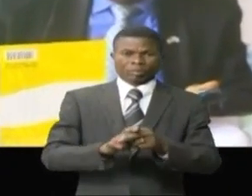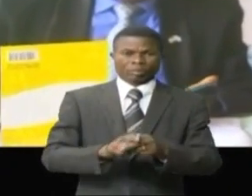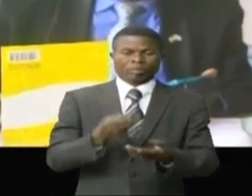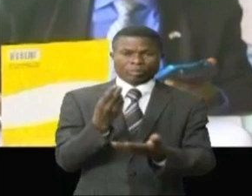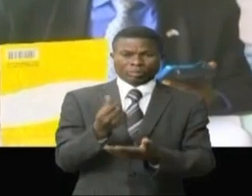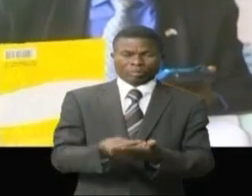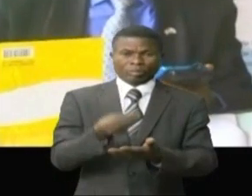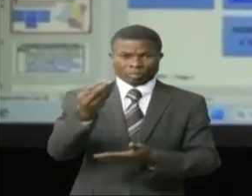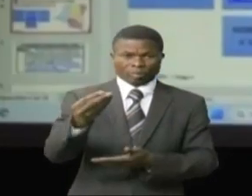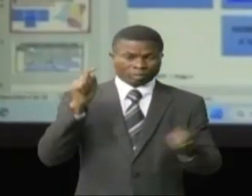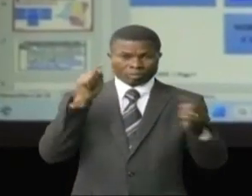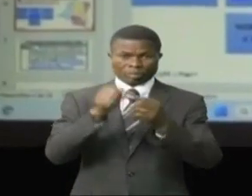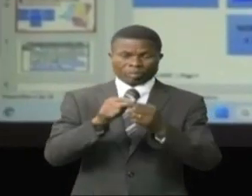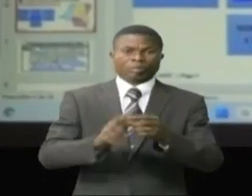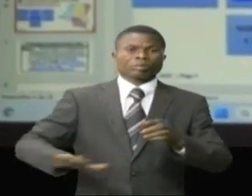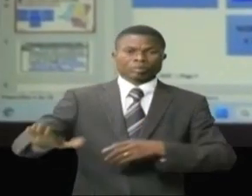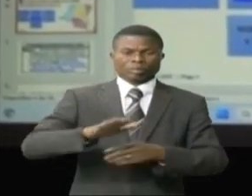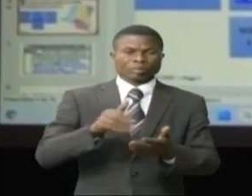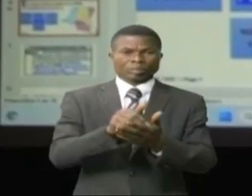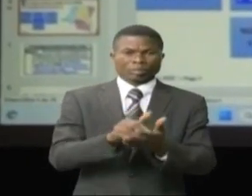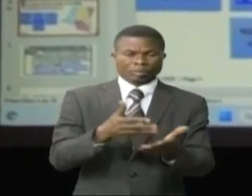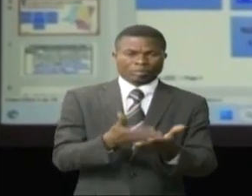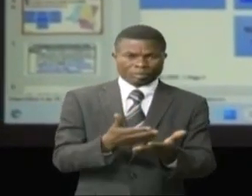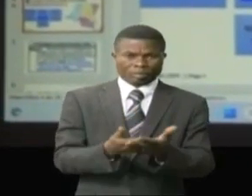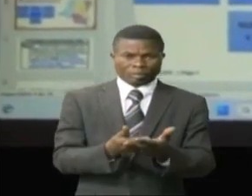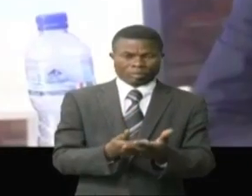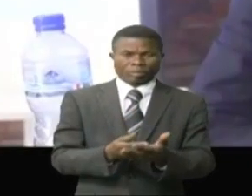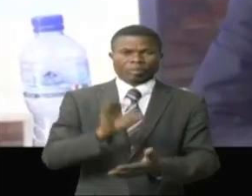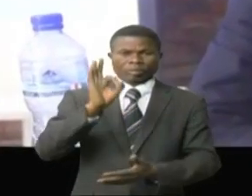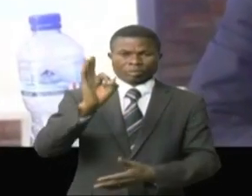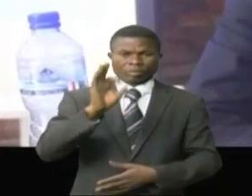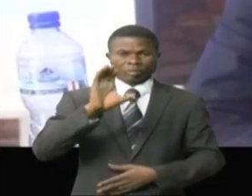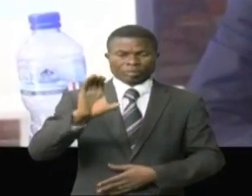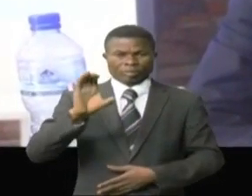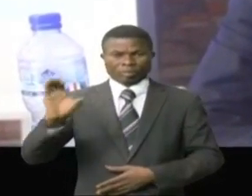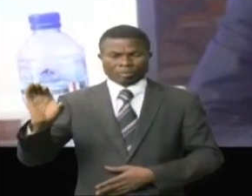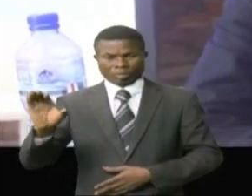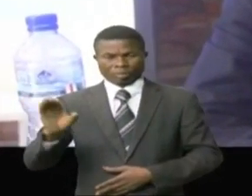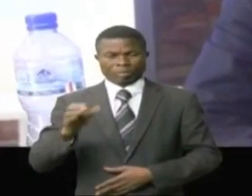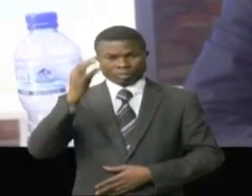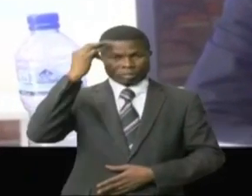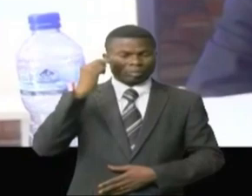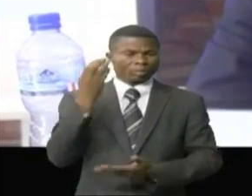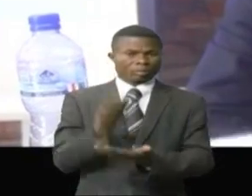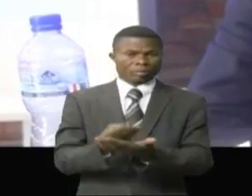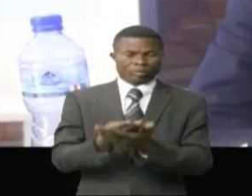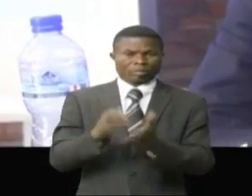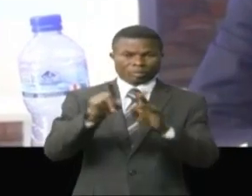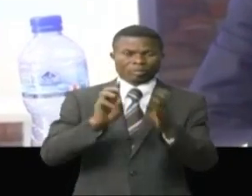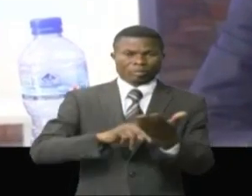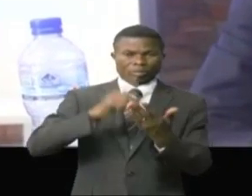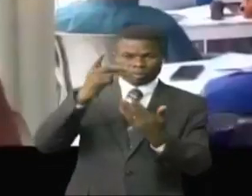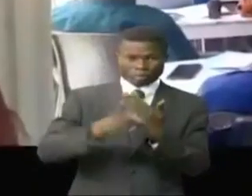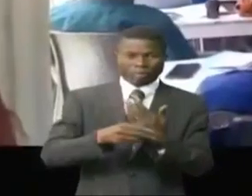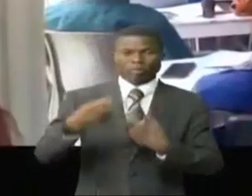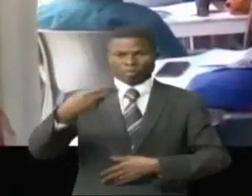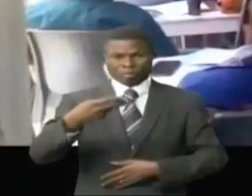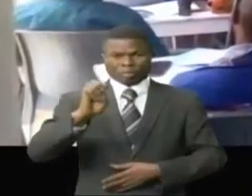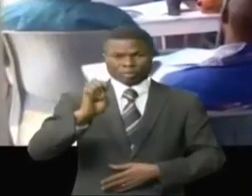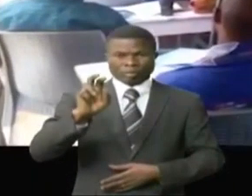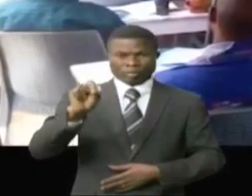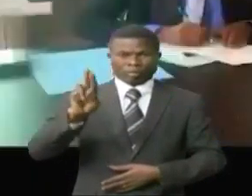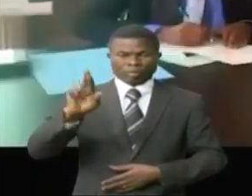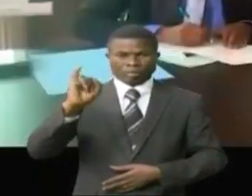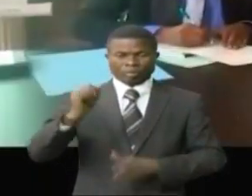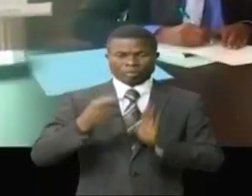financement en faveur des États fragiles, CFF, le ministre provincial du budget et plan, Henri Baléka, représentant